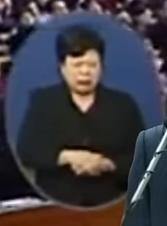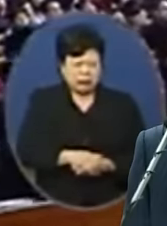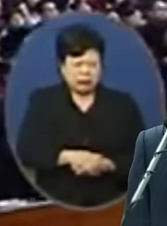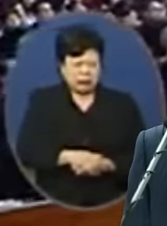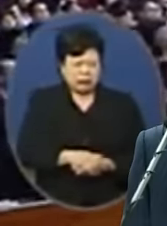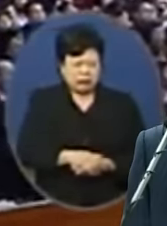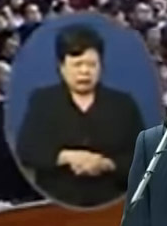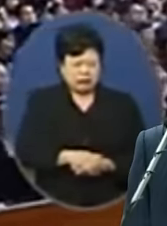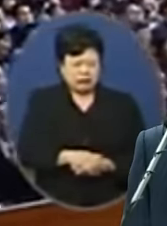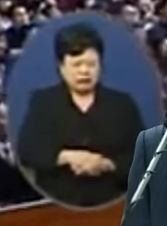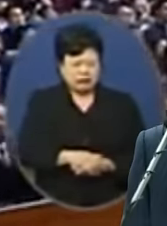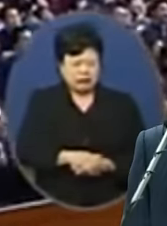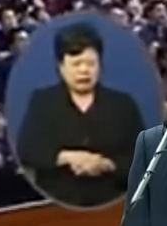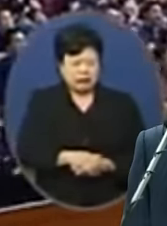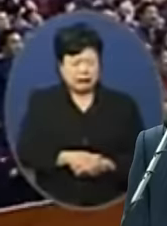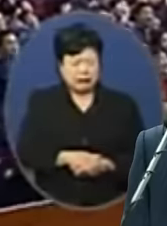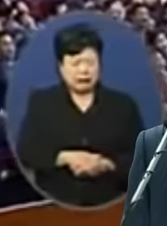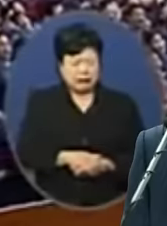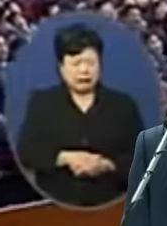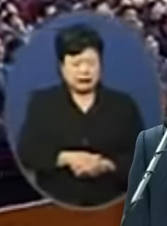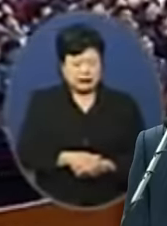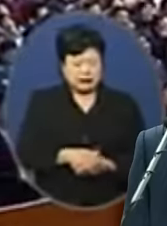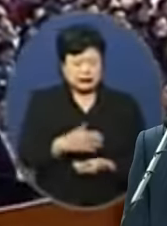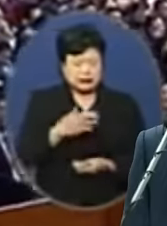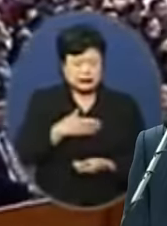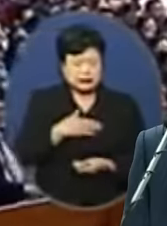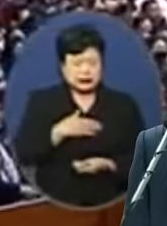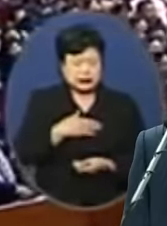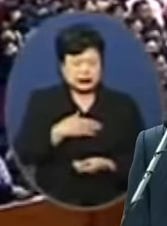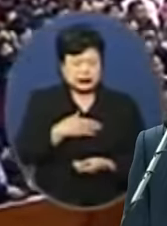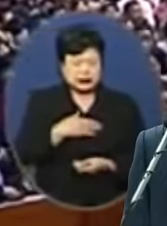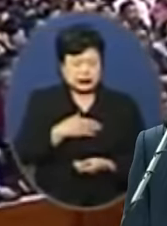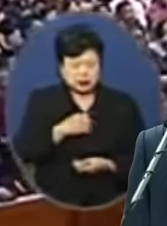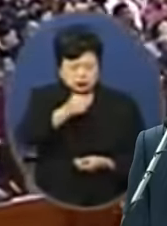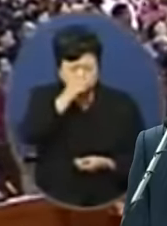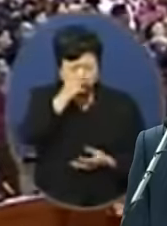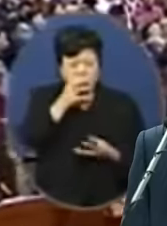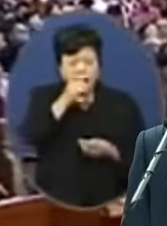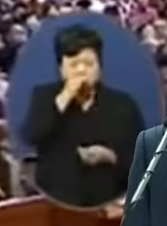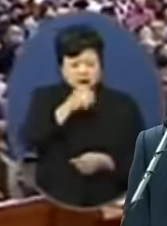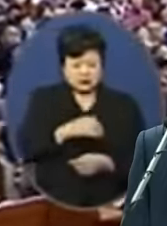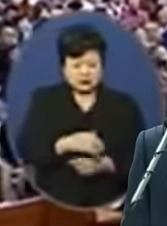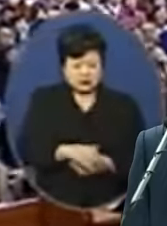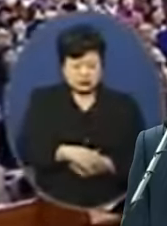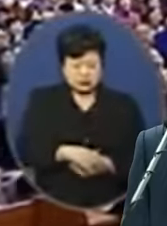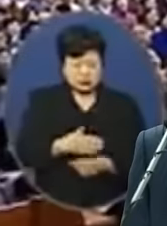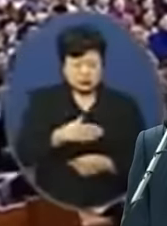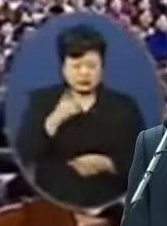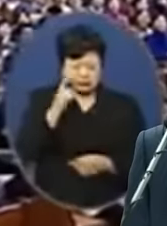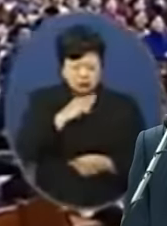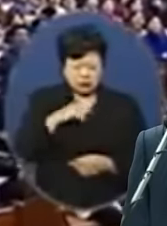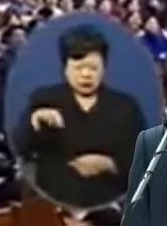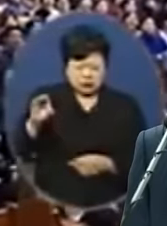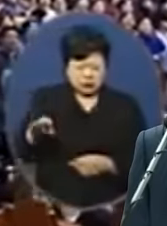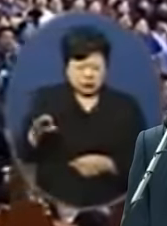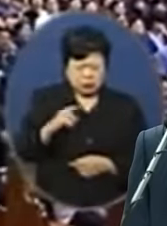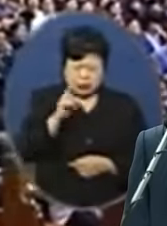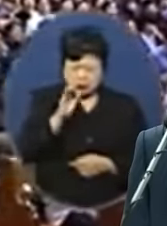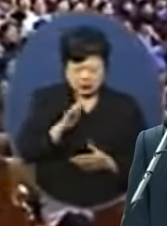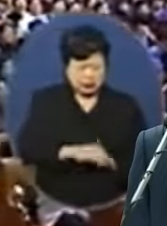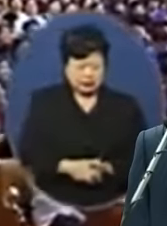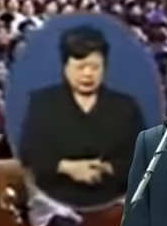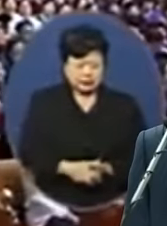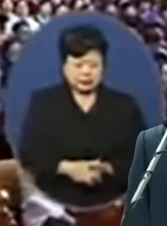와이고 따라하면 안 되는데 여러분 주제에 좋은 것이 얼마인지 있을 수 있는데 왜 따라합니까?